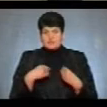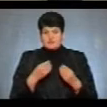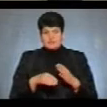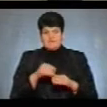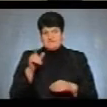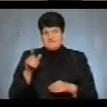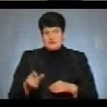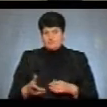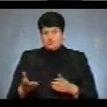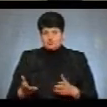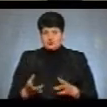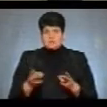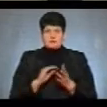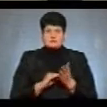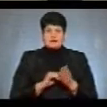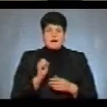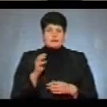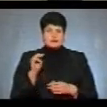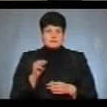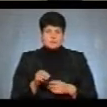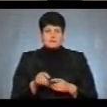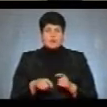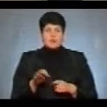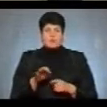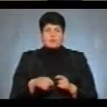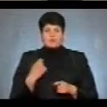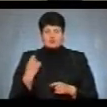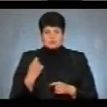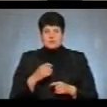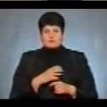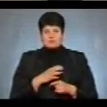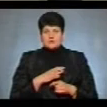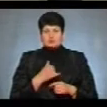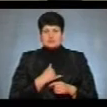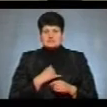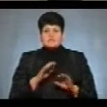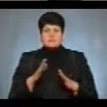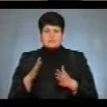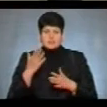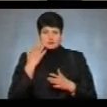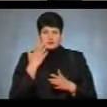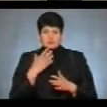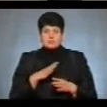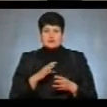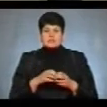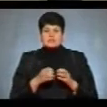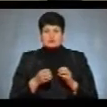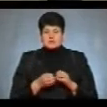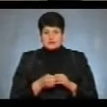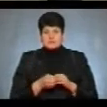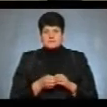виборцю, тому, відповідно, потрібно було скласти акт про порушення. Ну і, відповідно, були в нас випадки вже під час встановлення результатів, коли